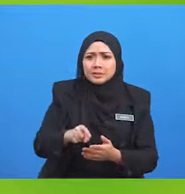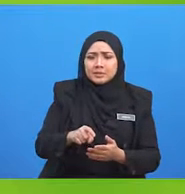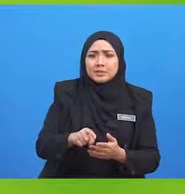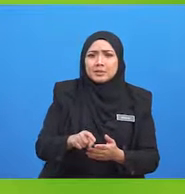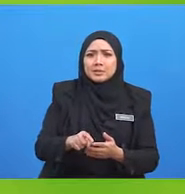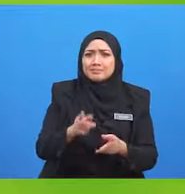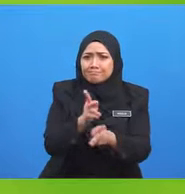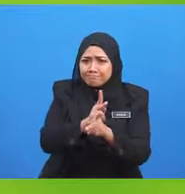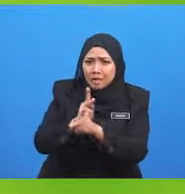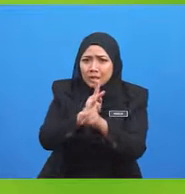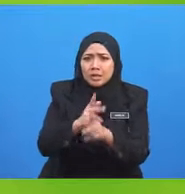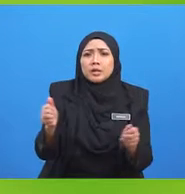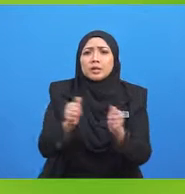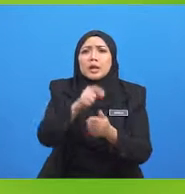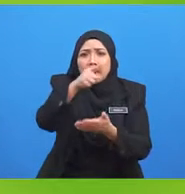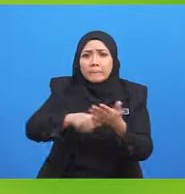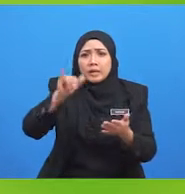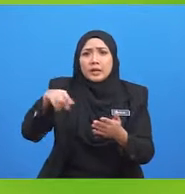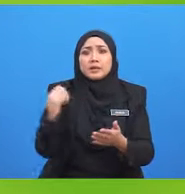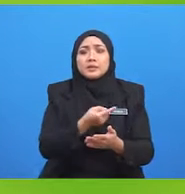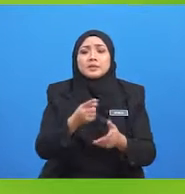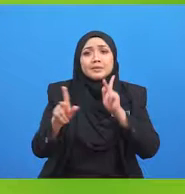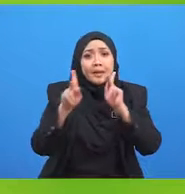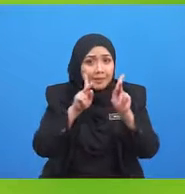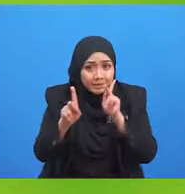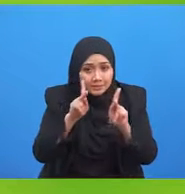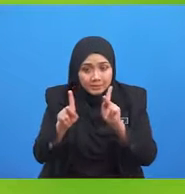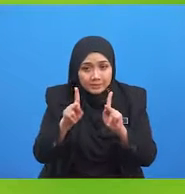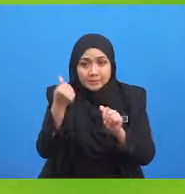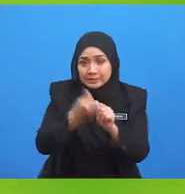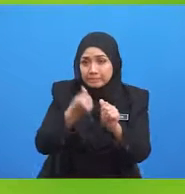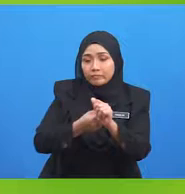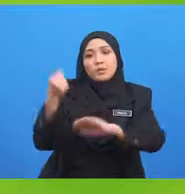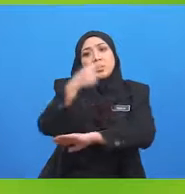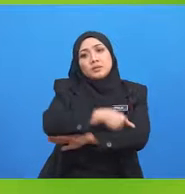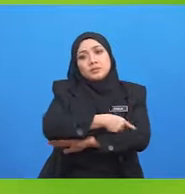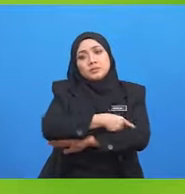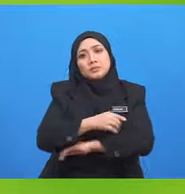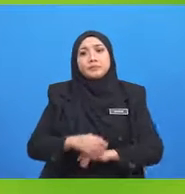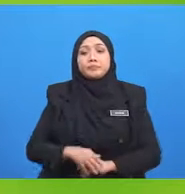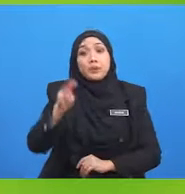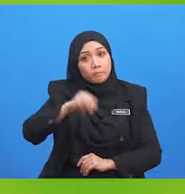perlulah berhati-hati dengan apa yang kita kata dan yang kita lakukan setiap hari.